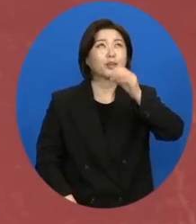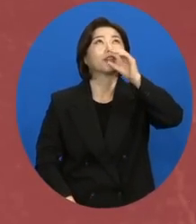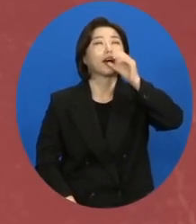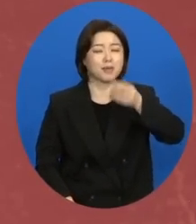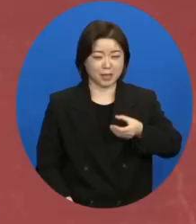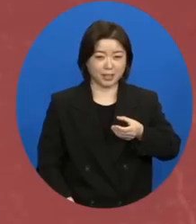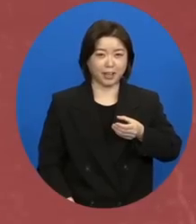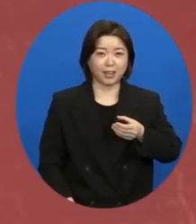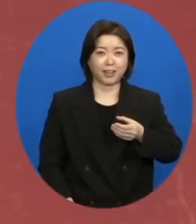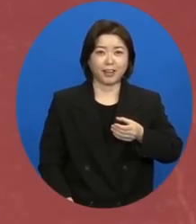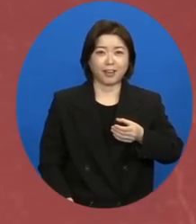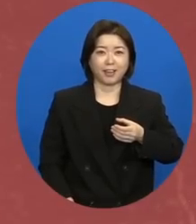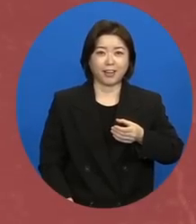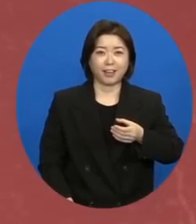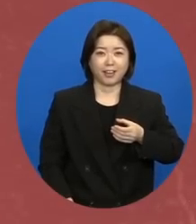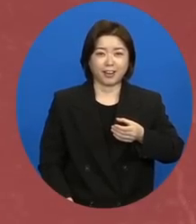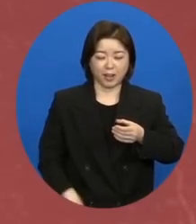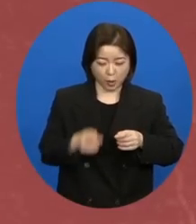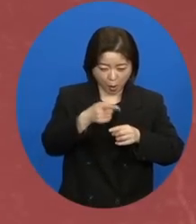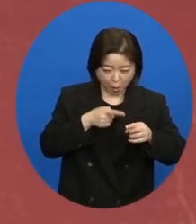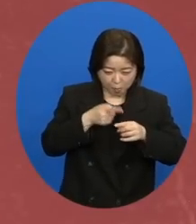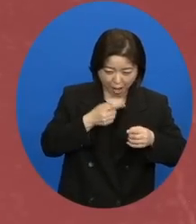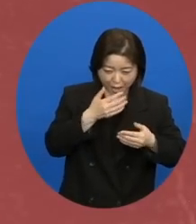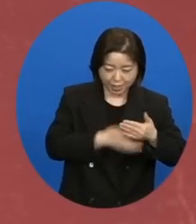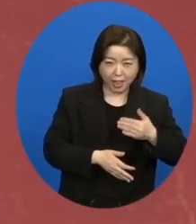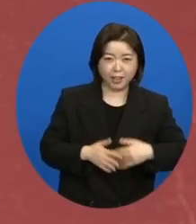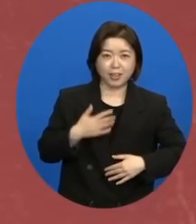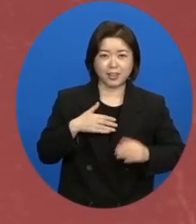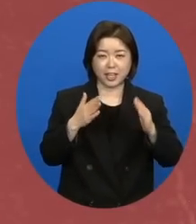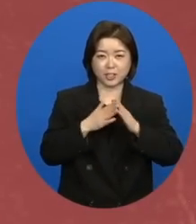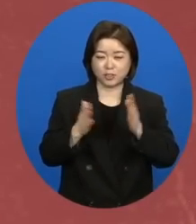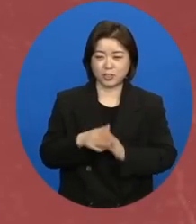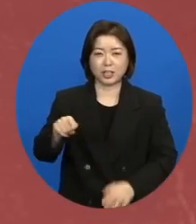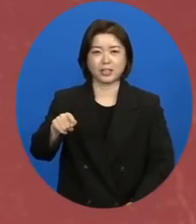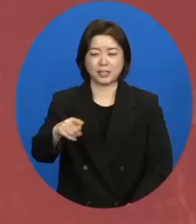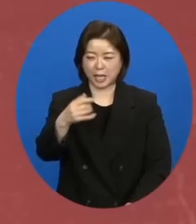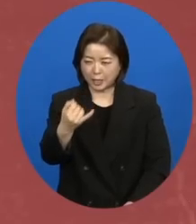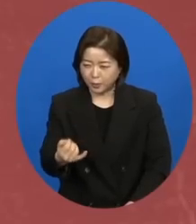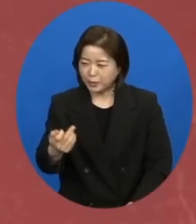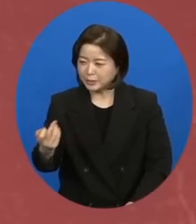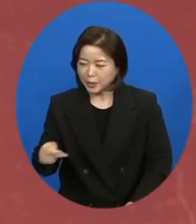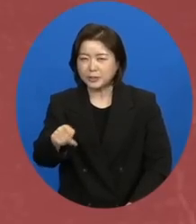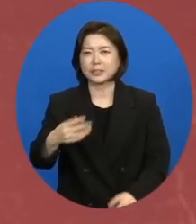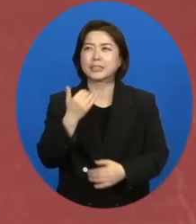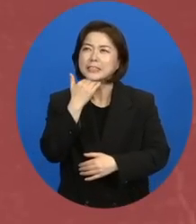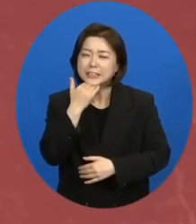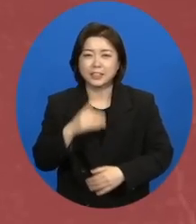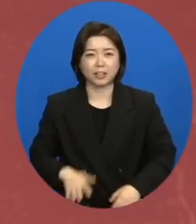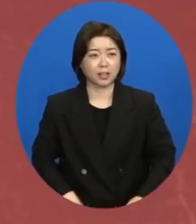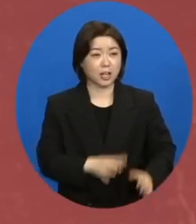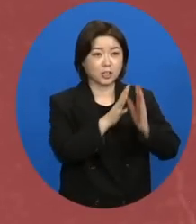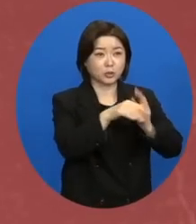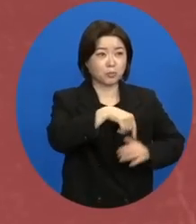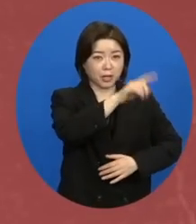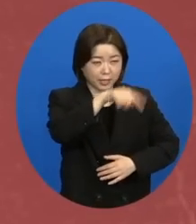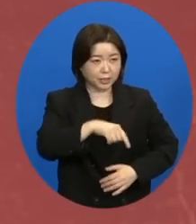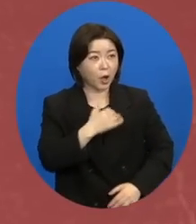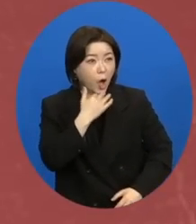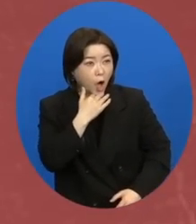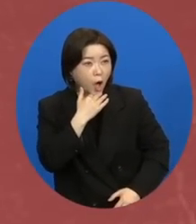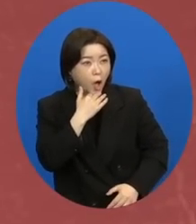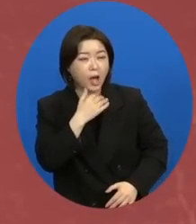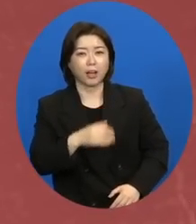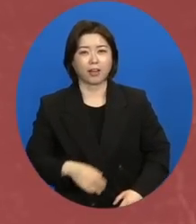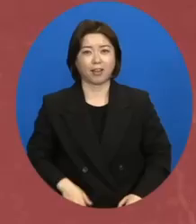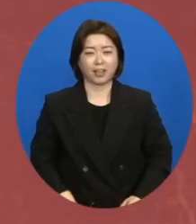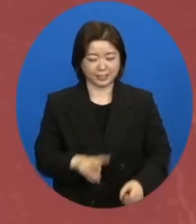넣었다가 뺐다가 그리고 반 남겨서 집에 오면 우리 천옥이하고 영애가 기다리고 있어요. 소풍 갔다 오는 거. 그게 사이다예요.